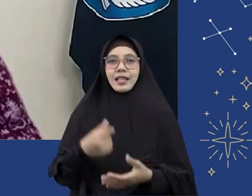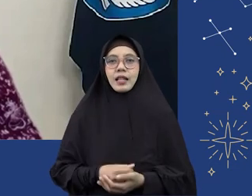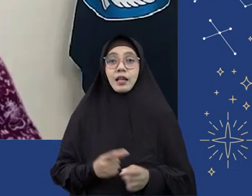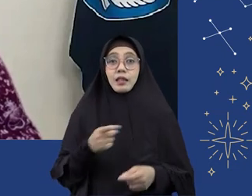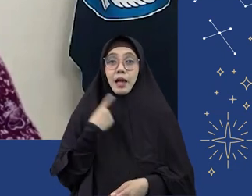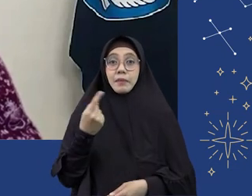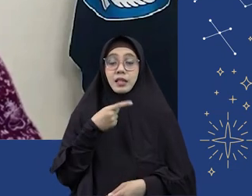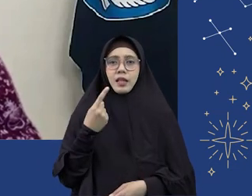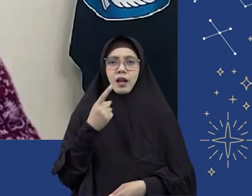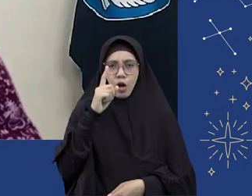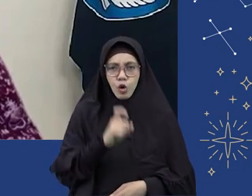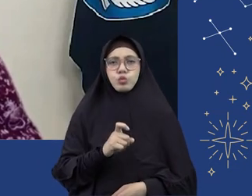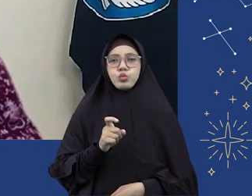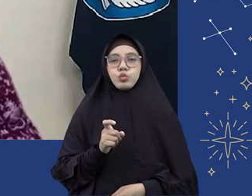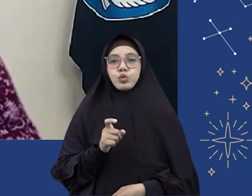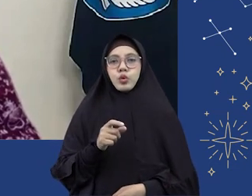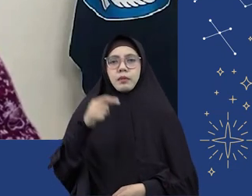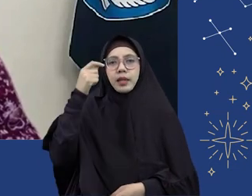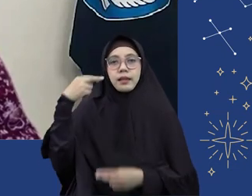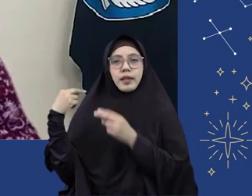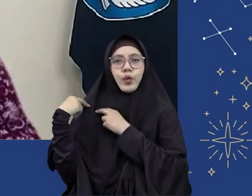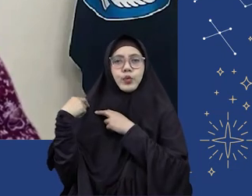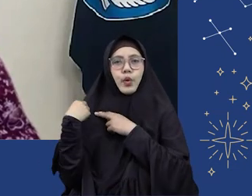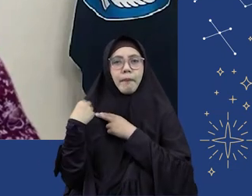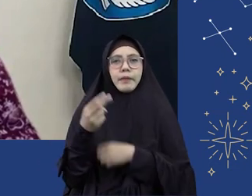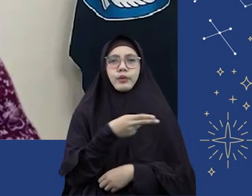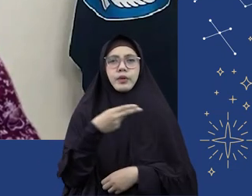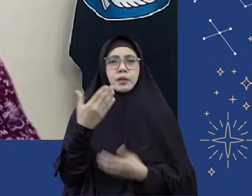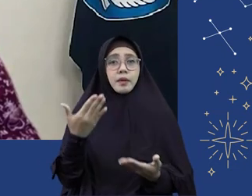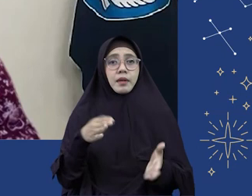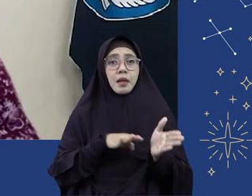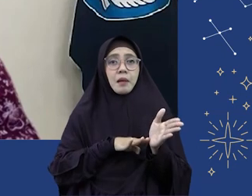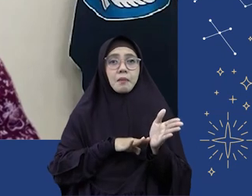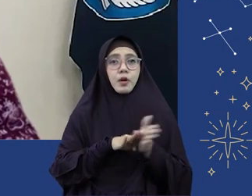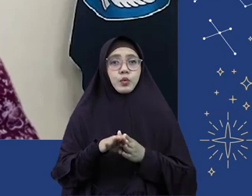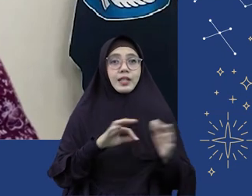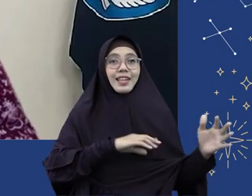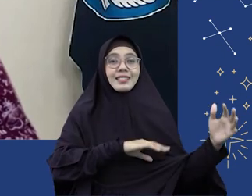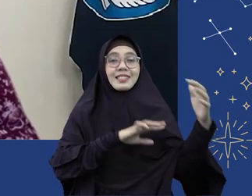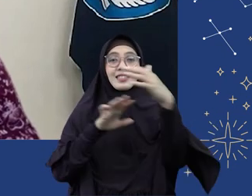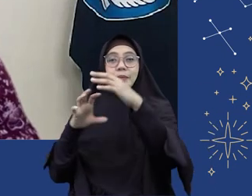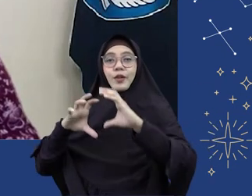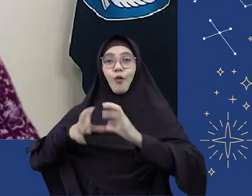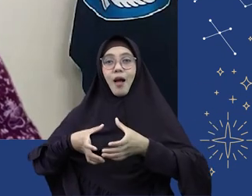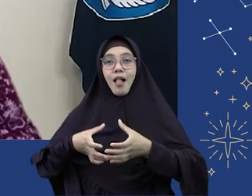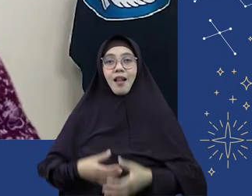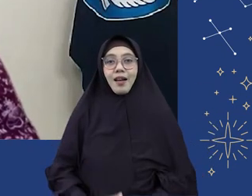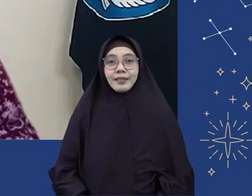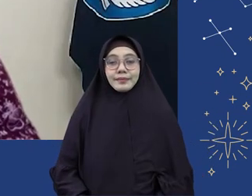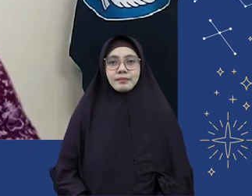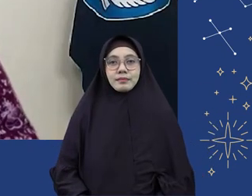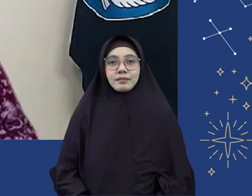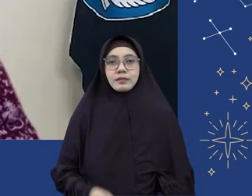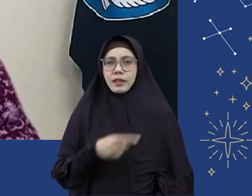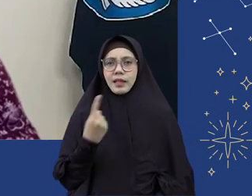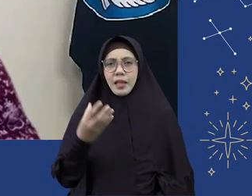Kita juga harus memikirkan peran dan kontribusi Indonesia dalam kemajuan ilmu astronomi diskala Global kita